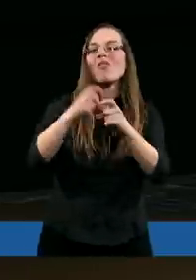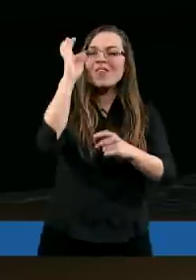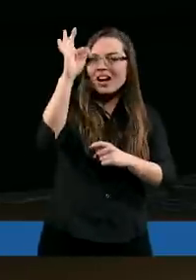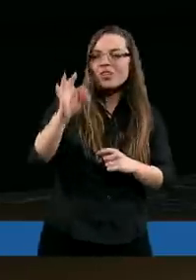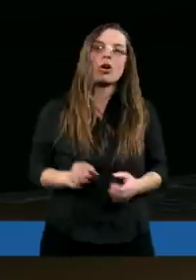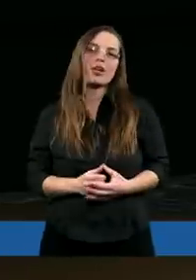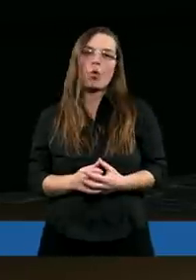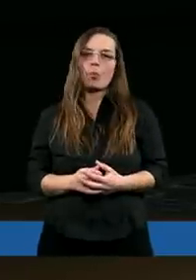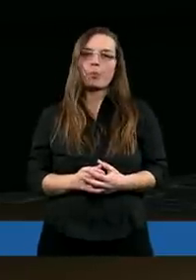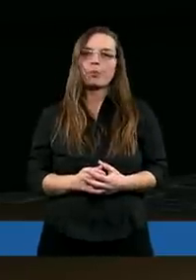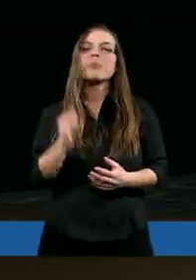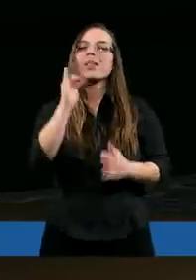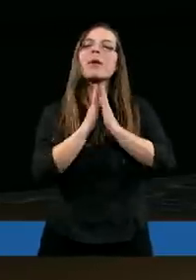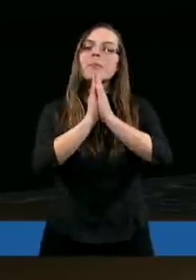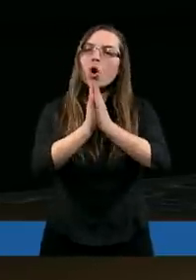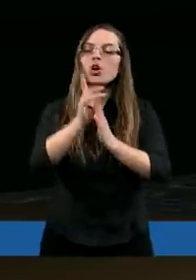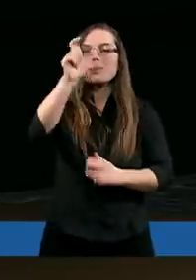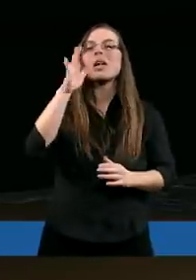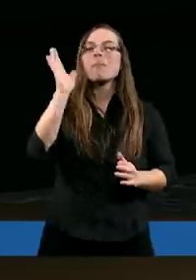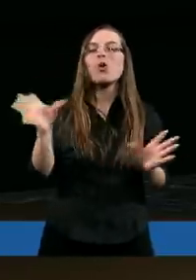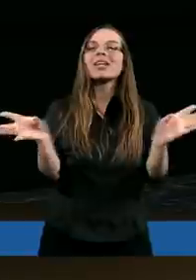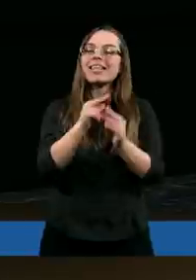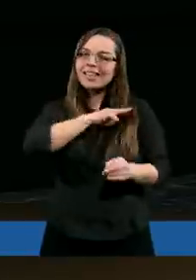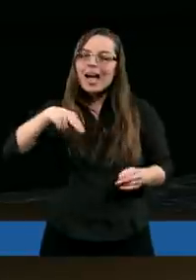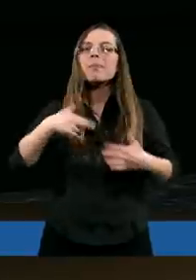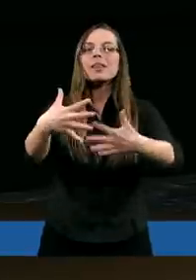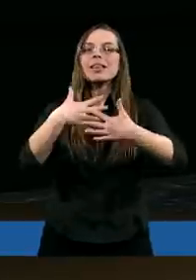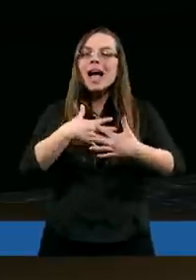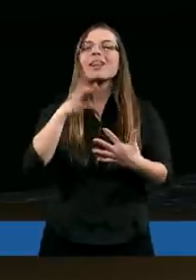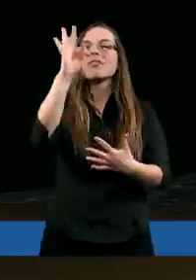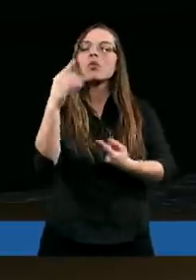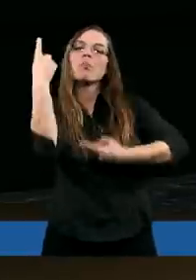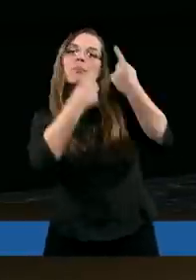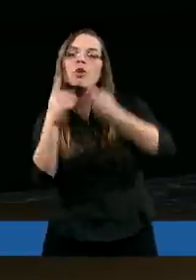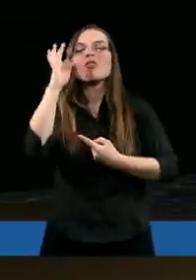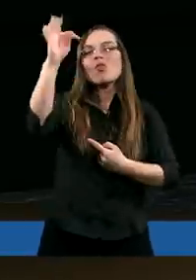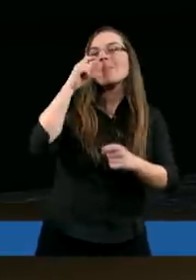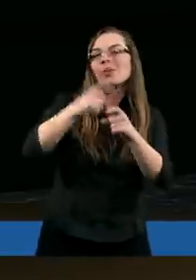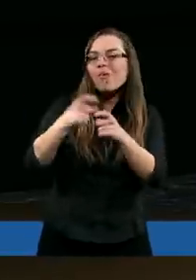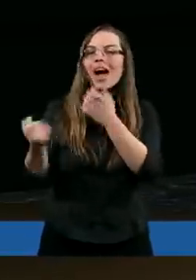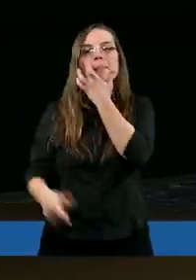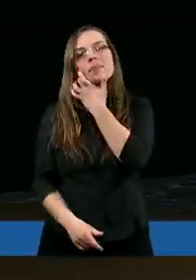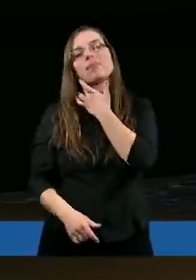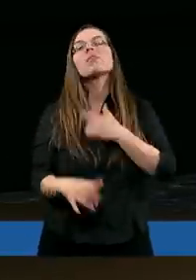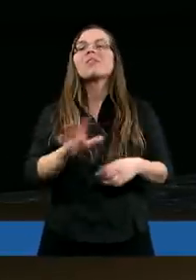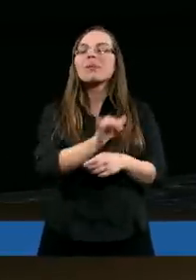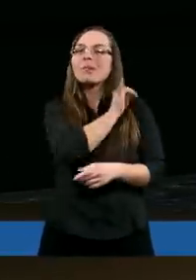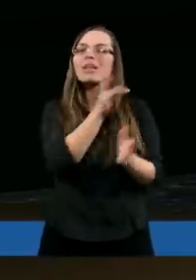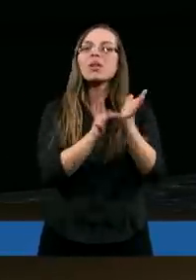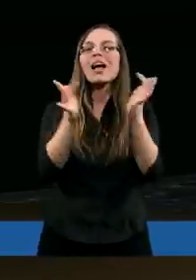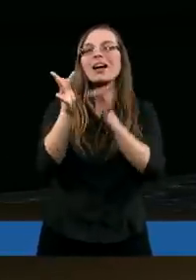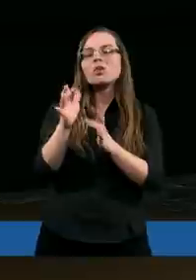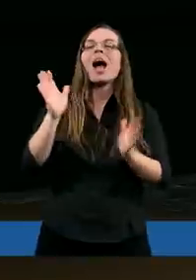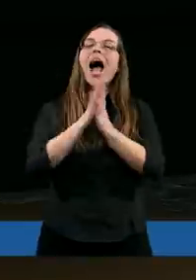Słowa. I prosimy Cię, bądź z nami i natchnij nas Twoimi myślami, Twoimi słowami. W imieniu Jezusa